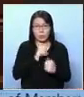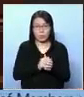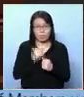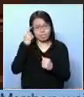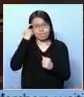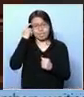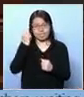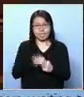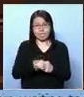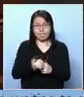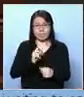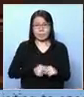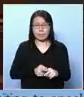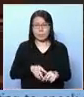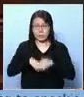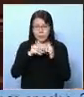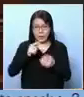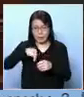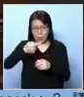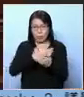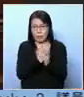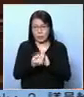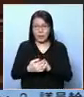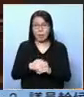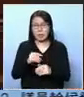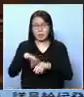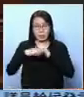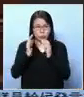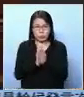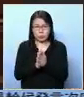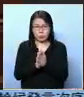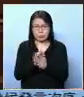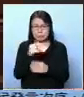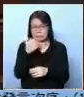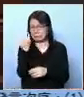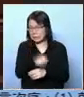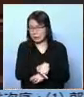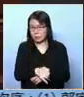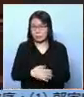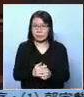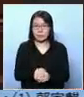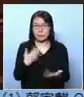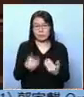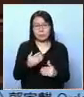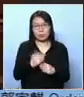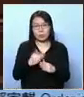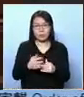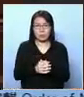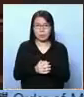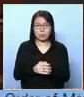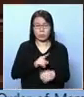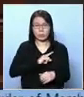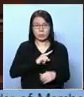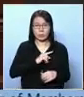sense， 其他那些呢是完全呢是不堪入目。咁所以呢，本